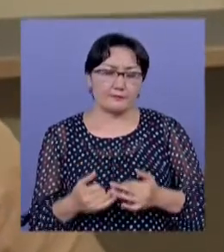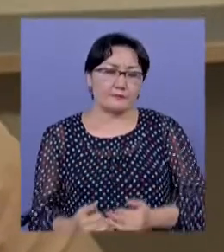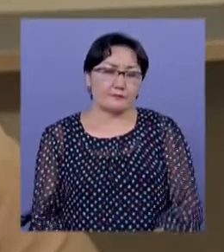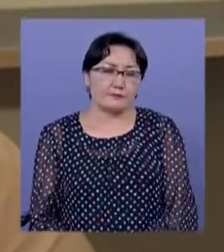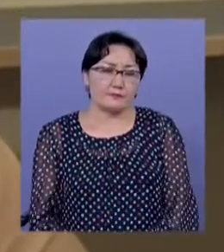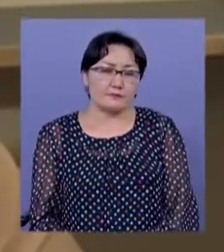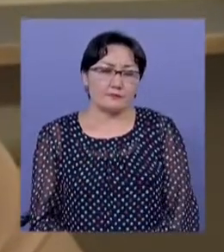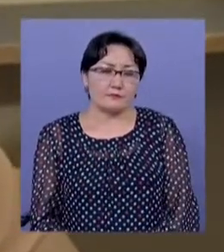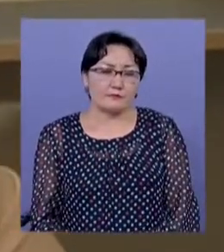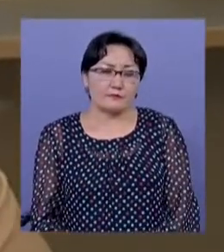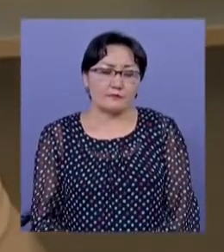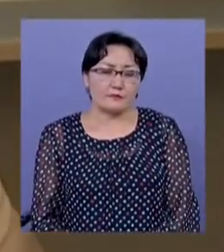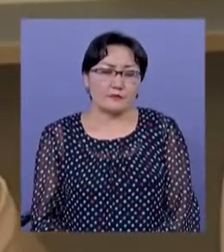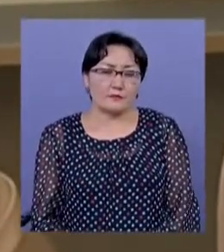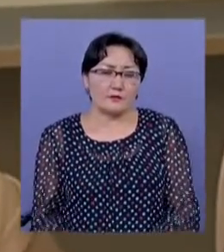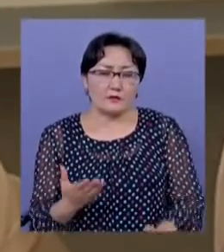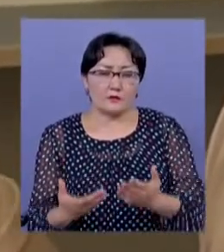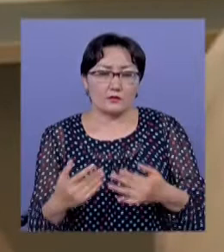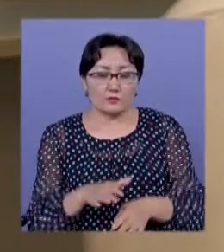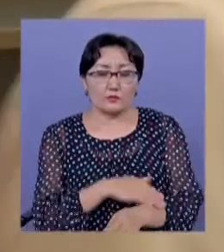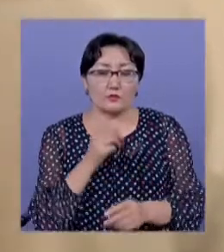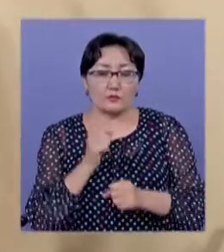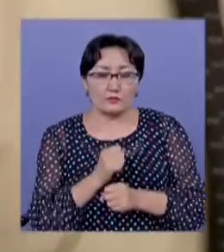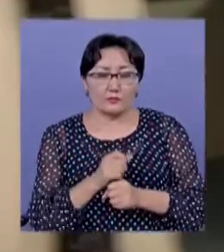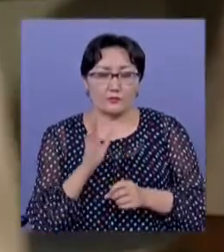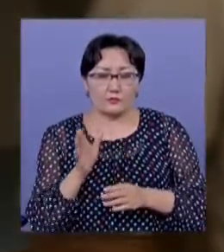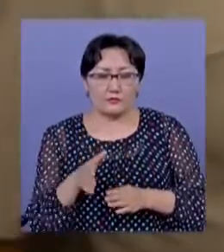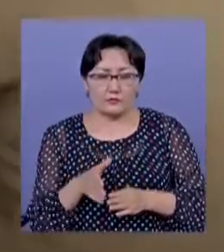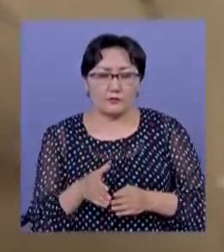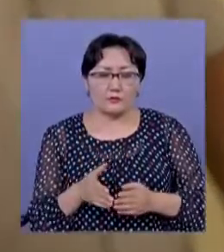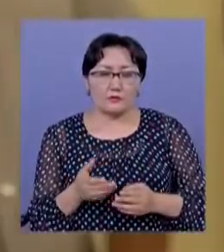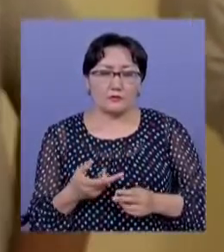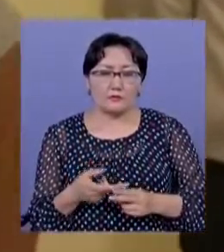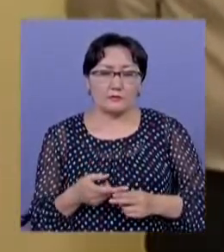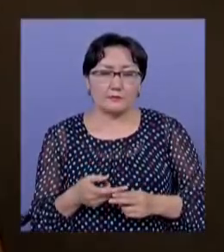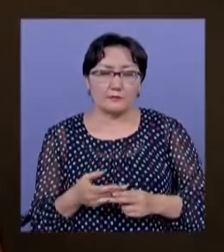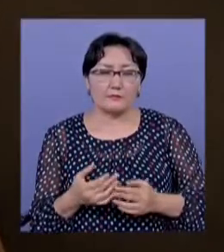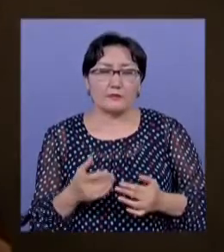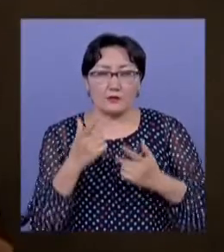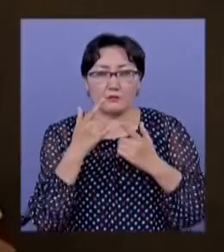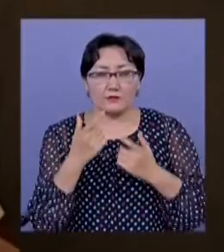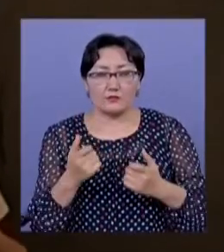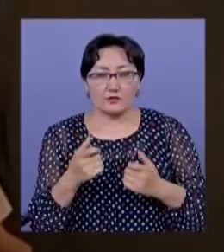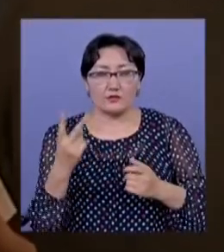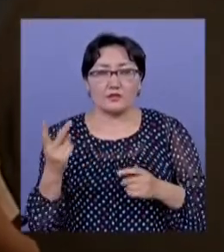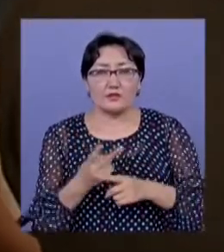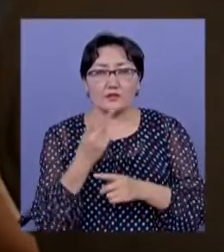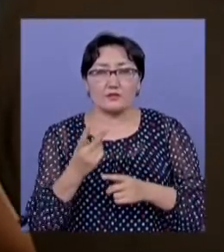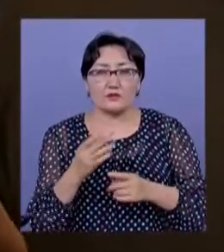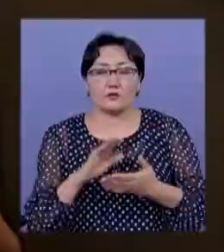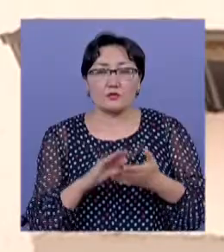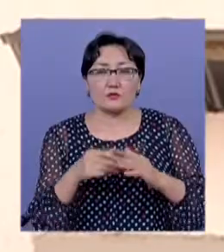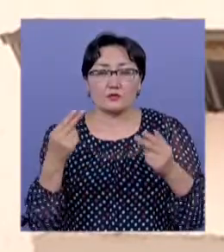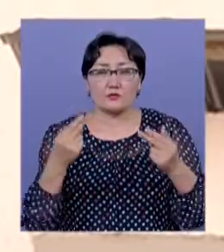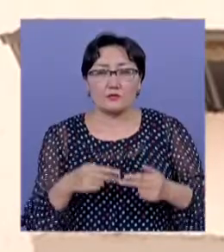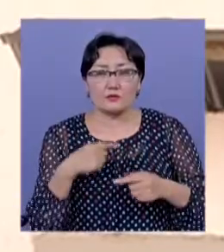керек, госзаказ бойынша. Егер осылай создыратын болса, қаншама балалар қазір құтылдыр. Мәлім болғанда, екінші рет жасалған келісім шарт